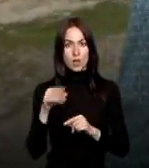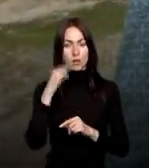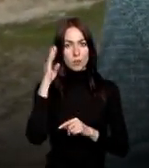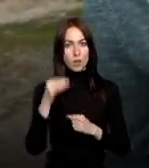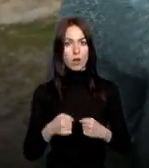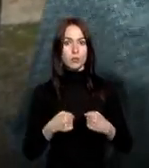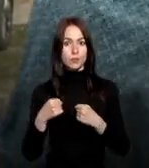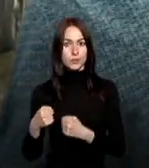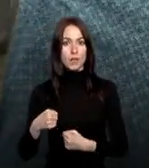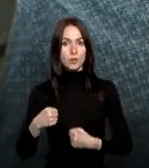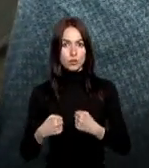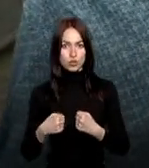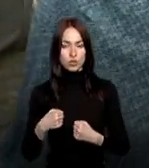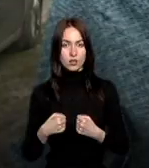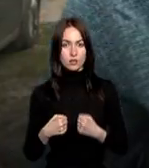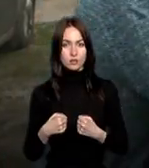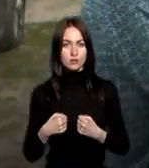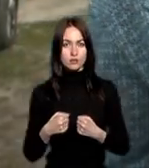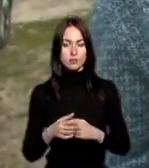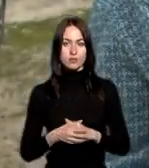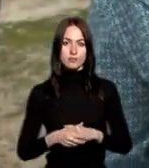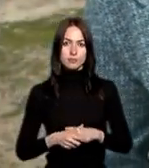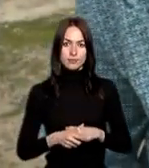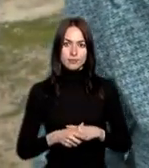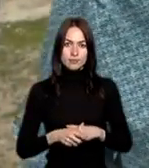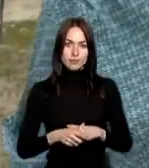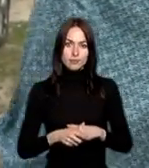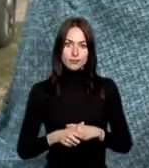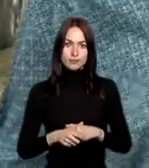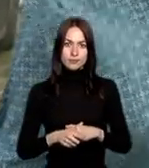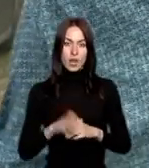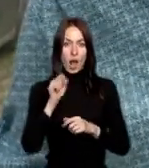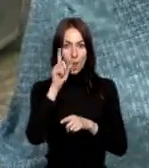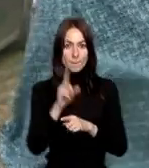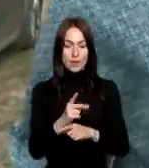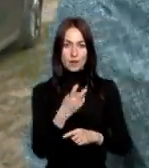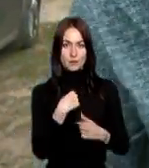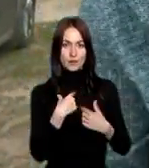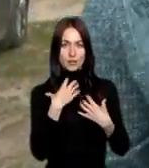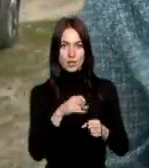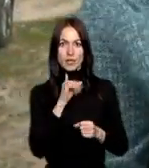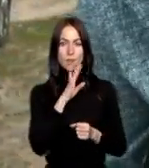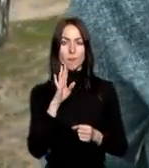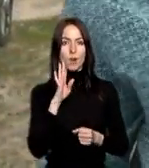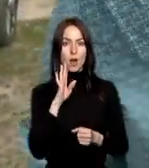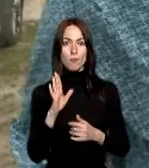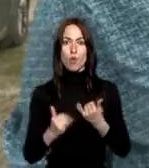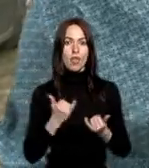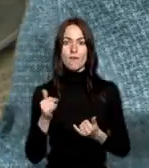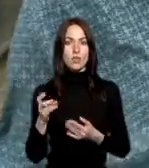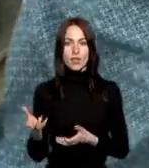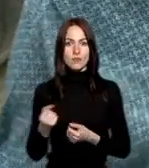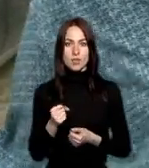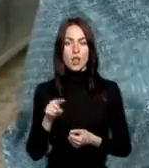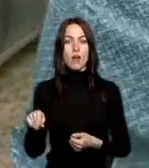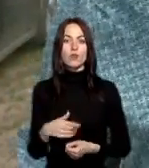машині. Чоловік мій поїхав, батька повіз машиною, а брат заїхав за мною і за мамою. Невістку не взяли, а вони